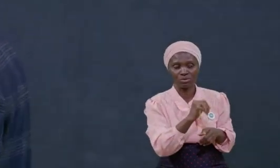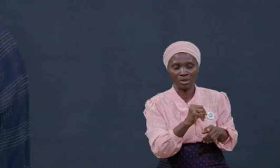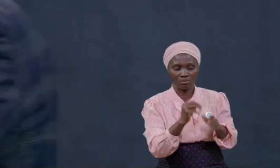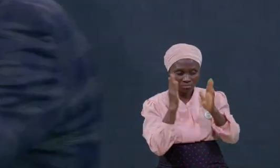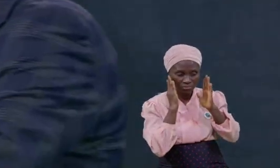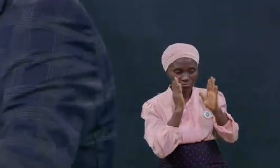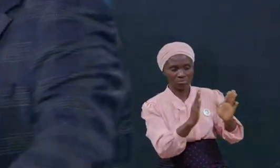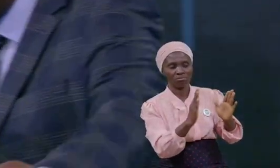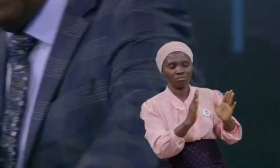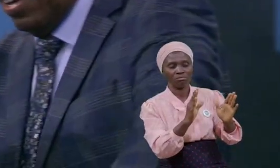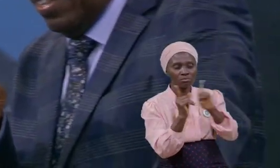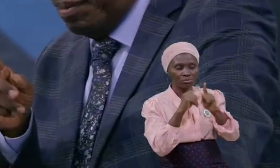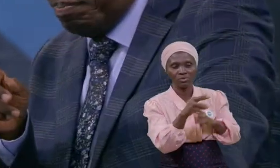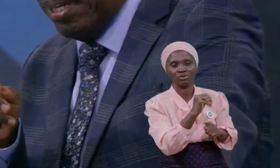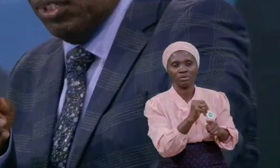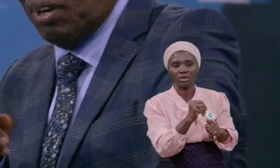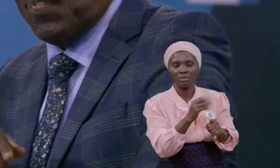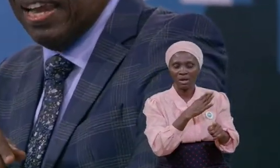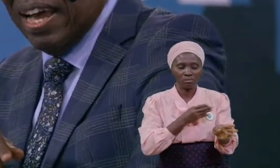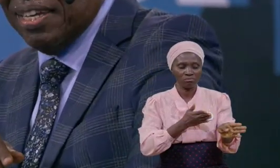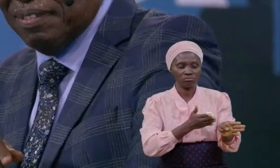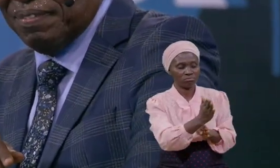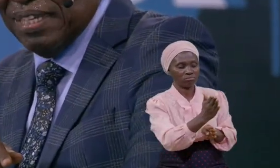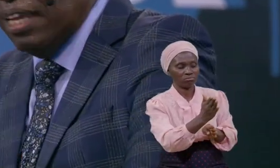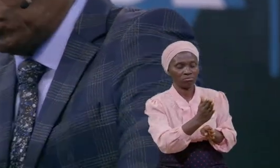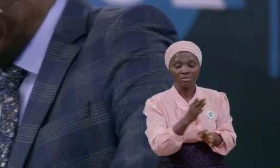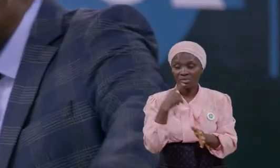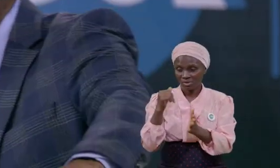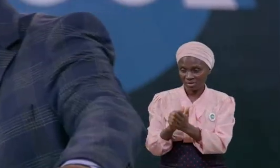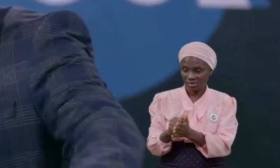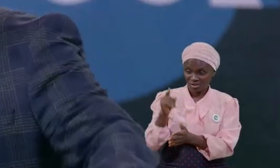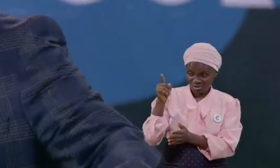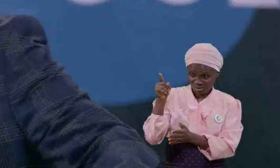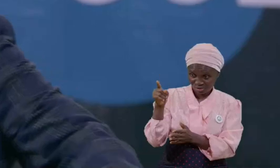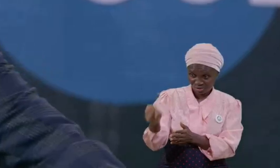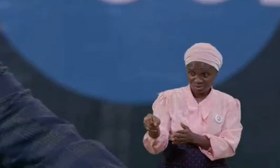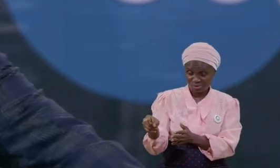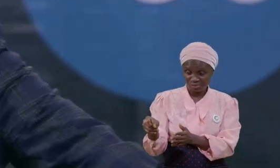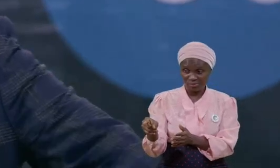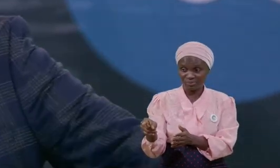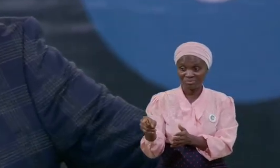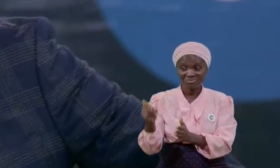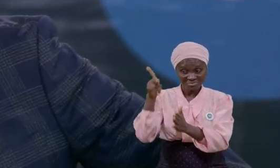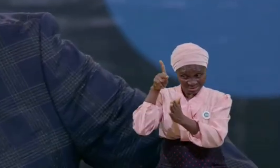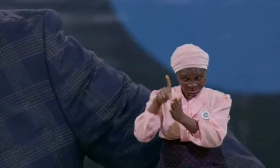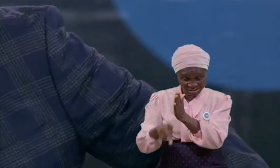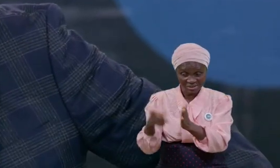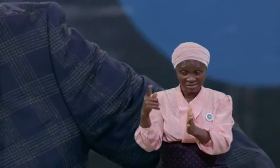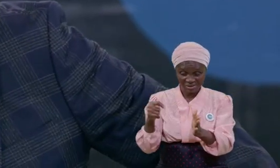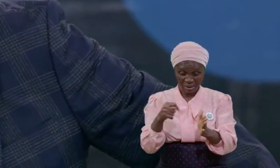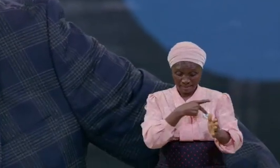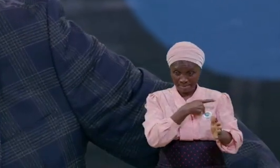Il a dit, vous avez tué le prince de la vie. Il a dit, vous êtes